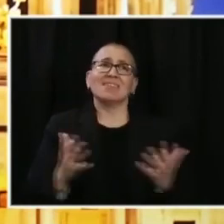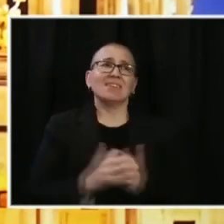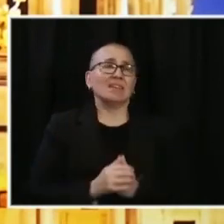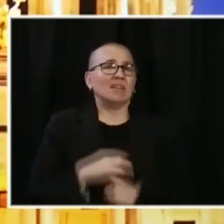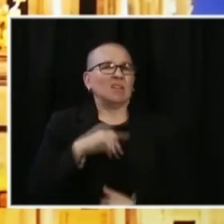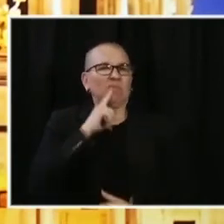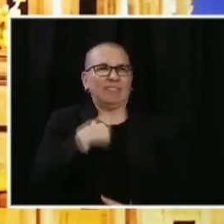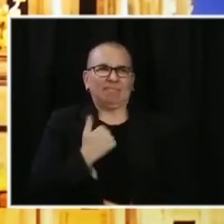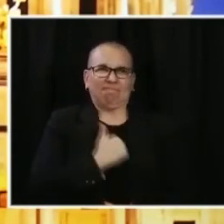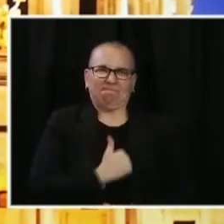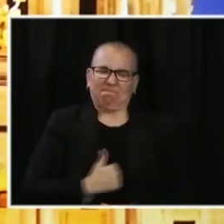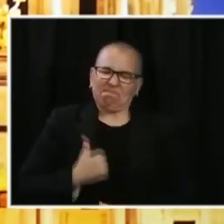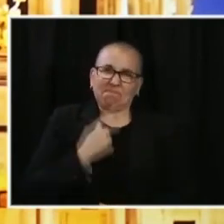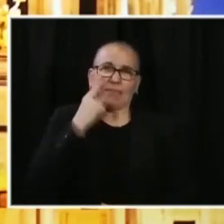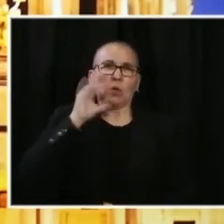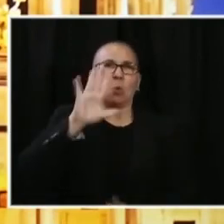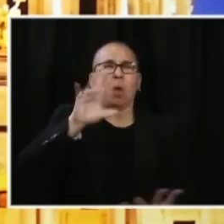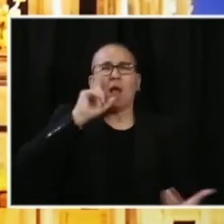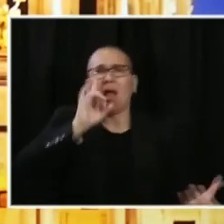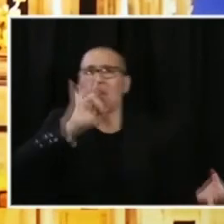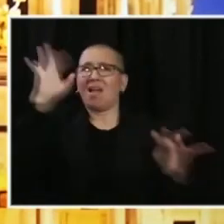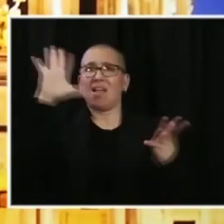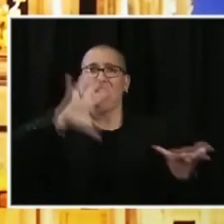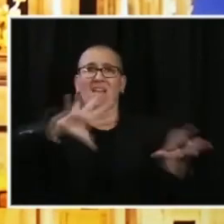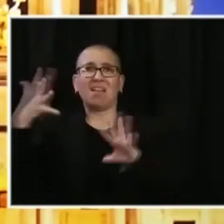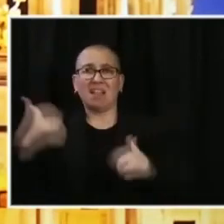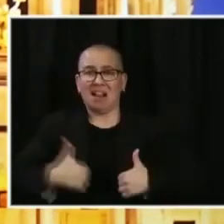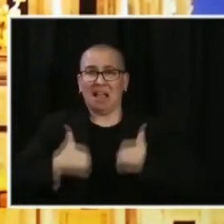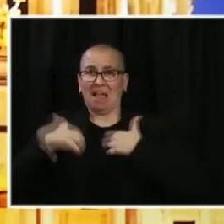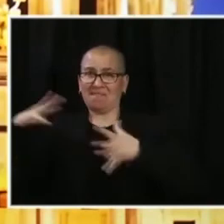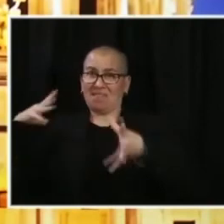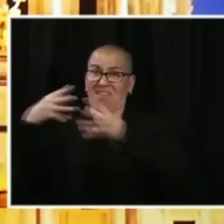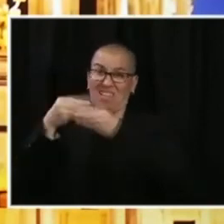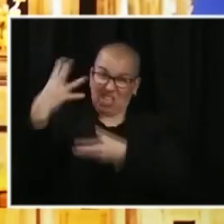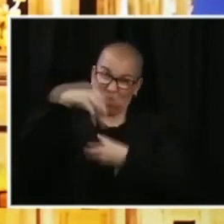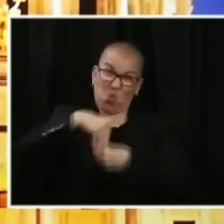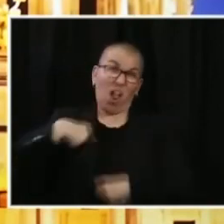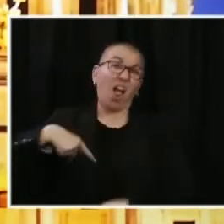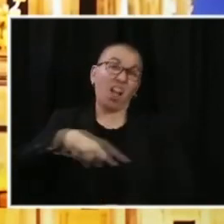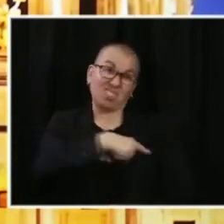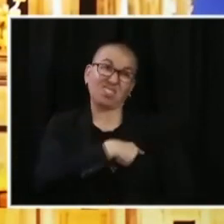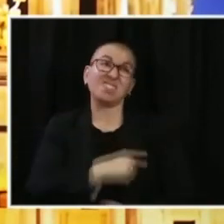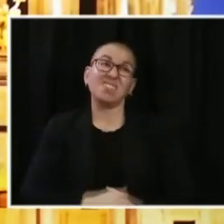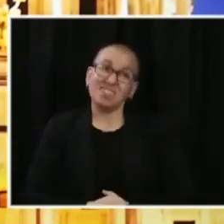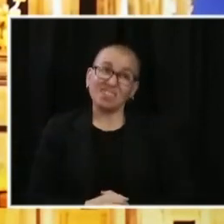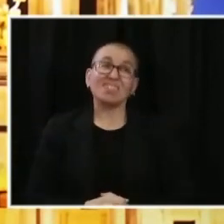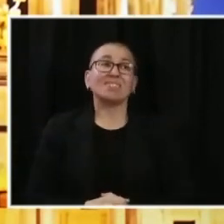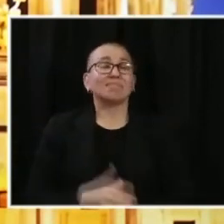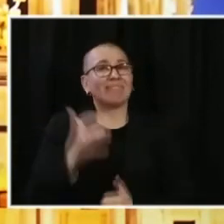một qua vị khán giả là một trận